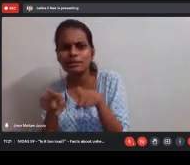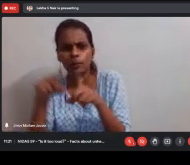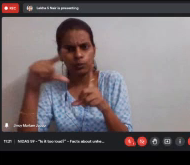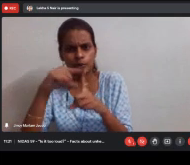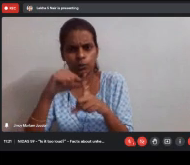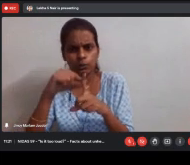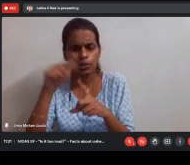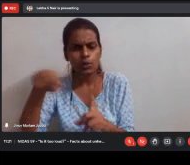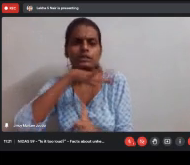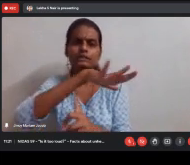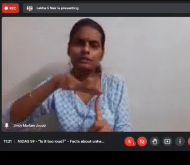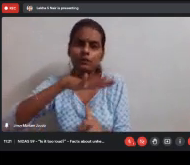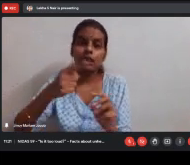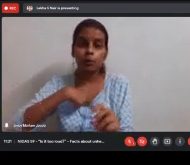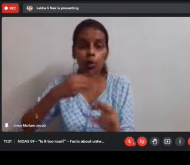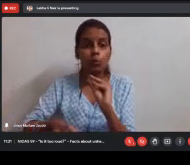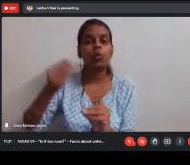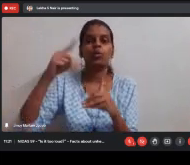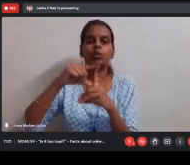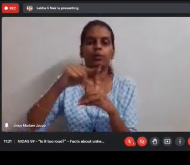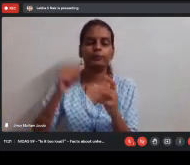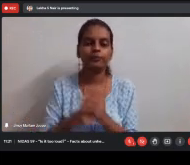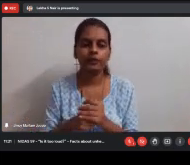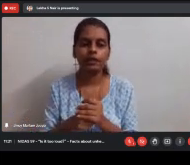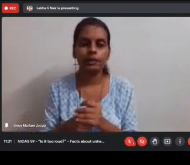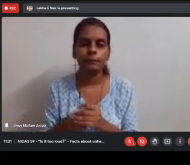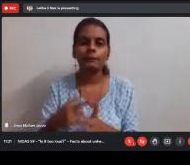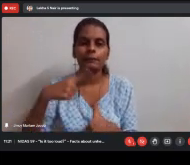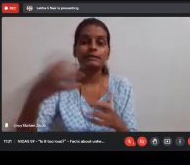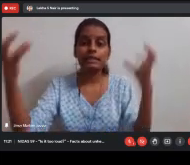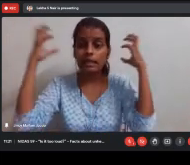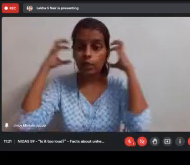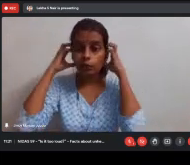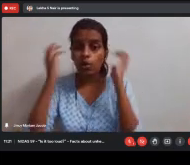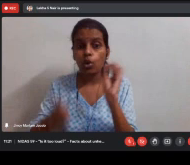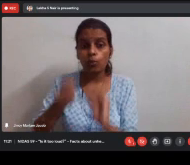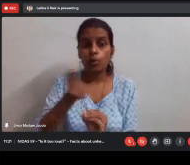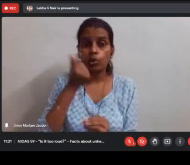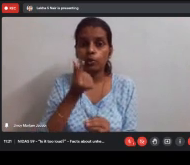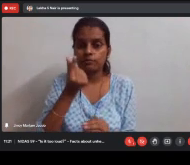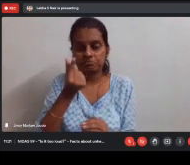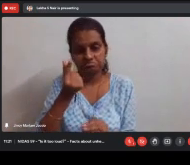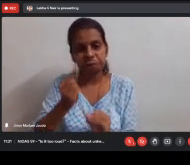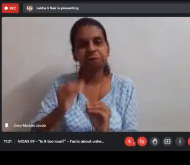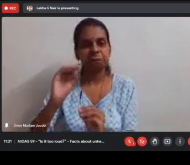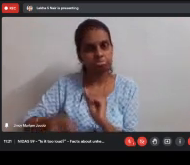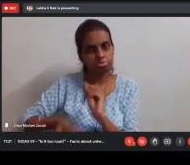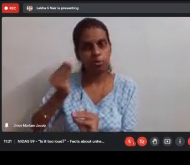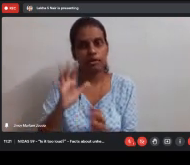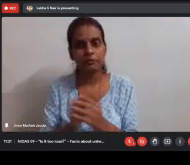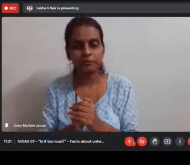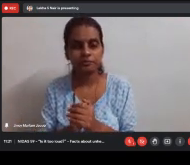കൂടിയിട്ടുണ്ട്. കൂടാതെ പലരും എന്താ പറയണ്ടേ യൂട്യൂബ് ചാനലുകൾ കാണുക,